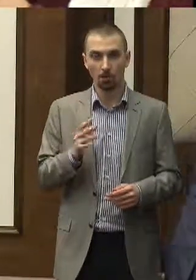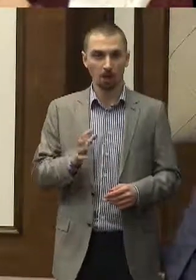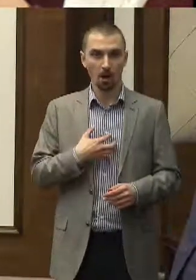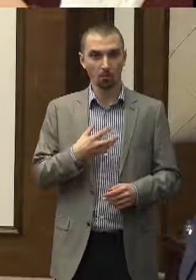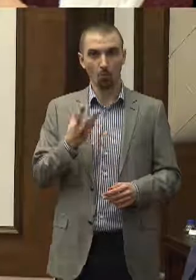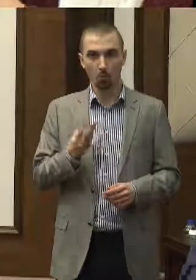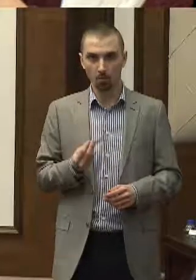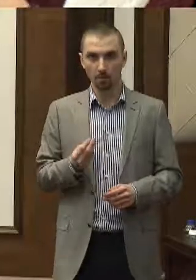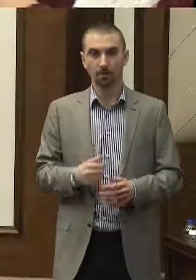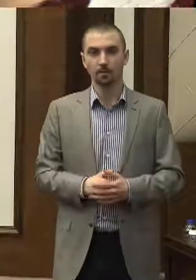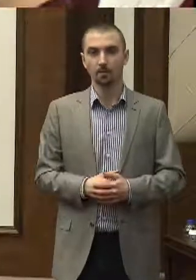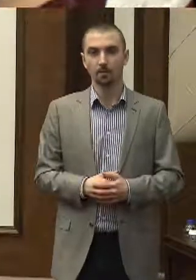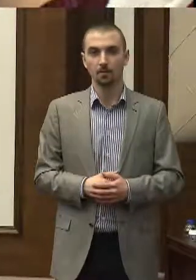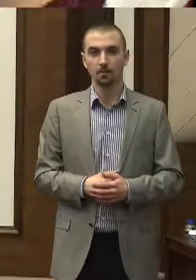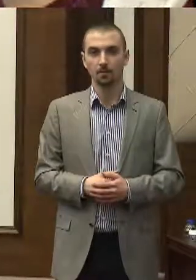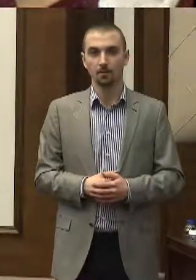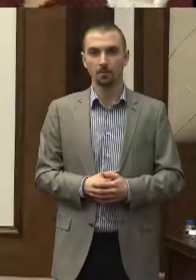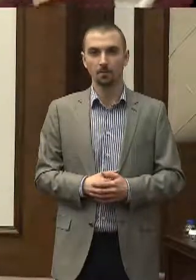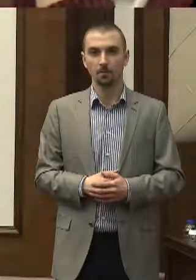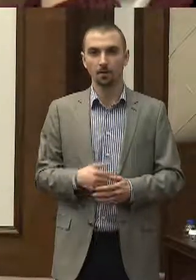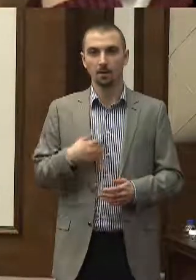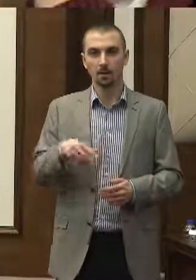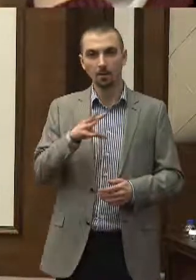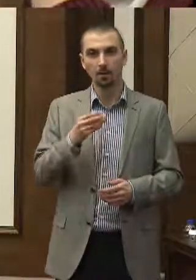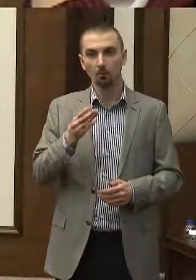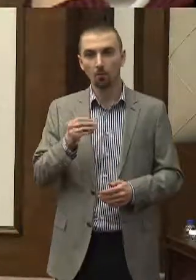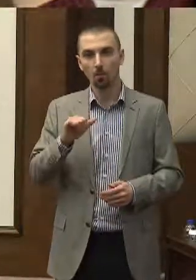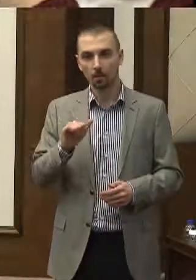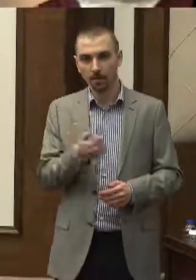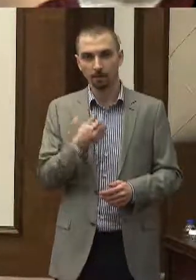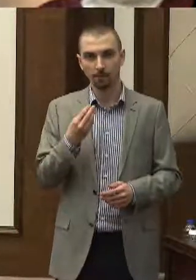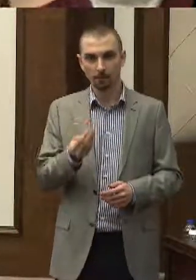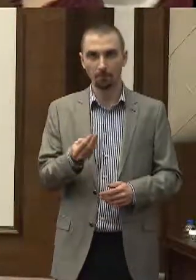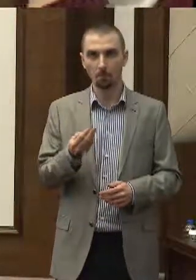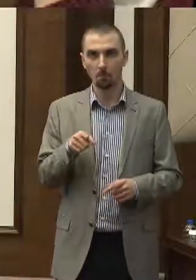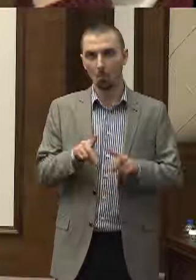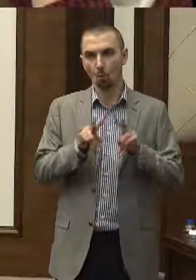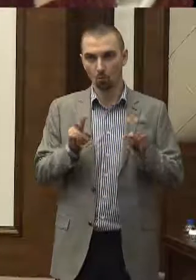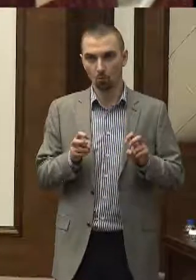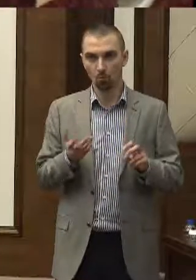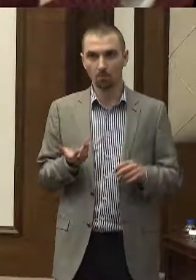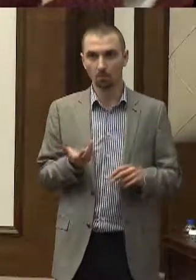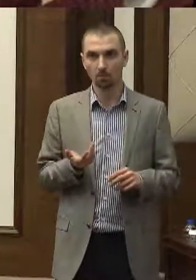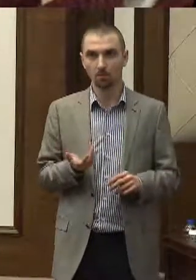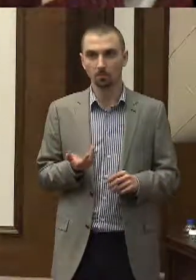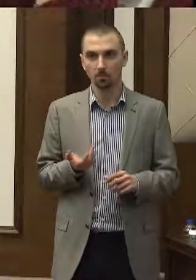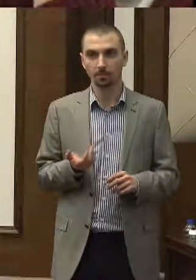çıkmamız, herkesten çok değer vermemiz gereken zaten bir mevzuydu. Ama